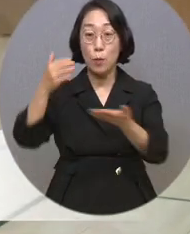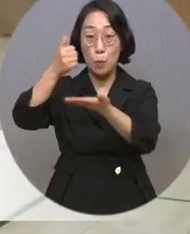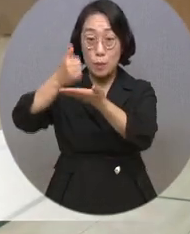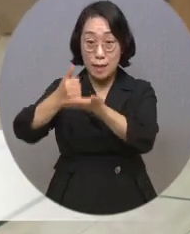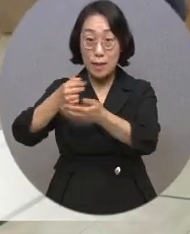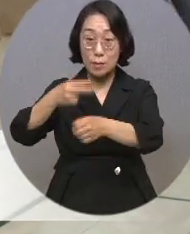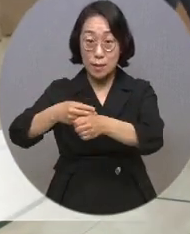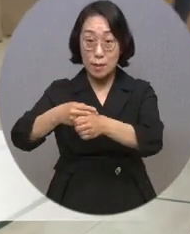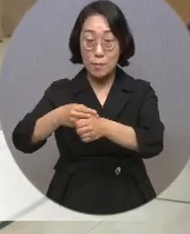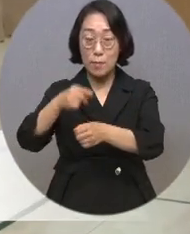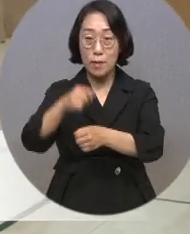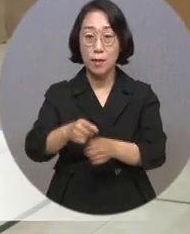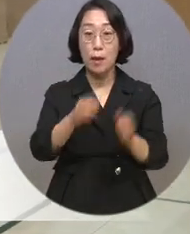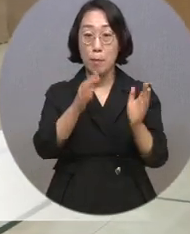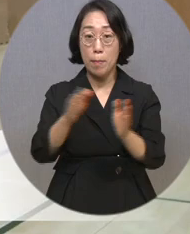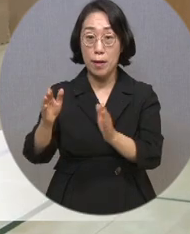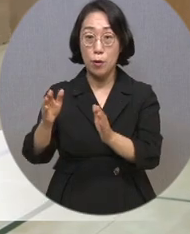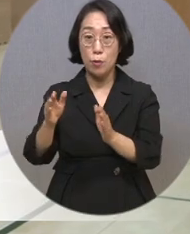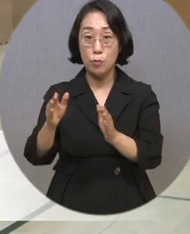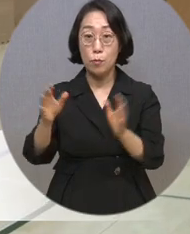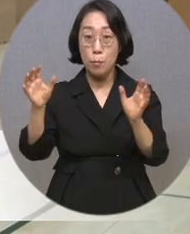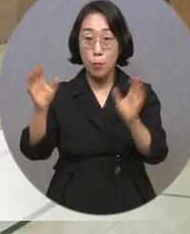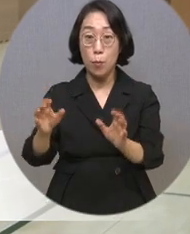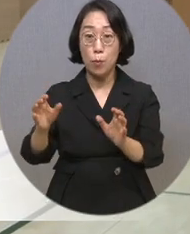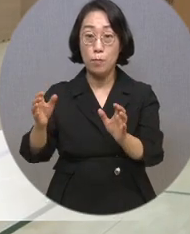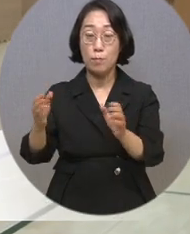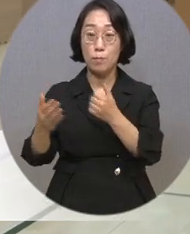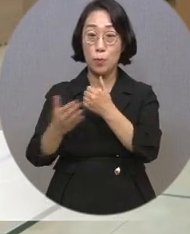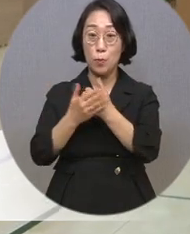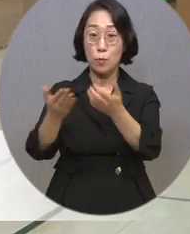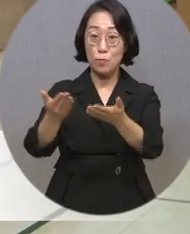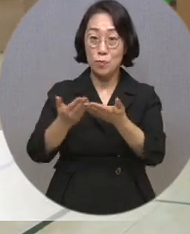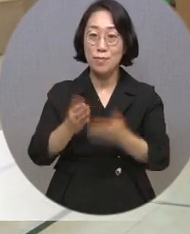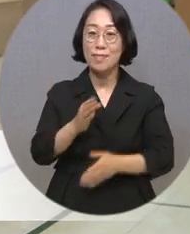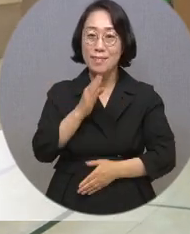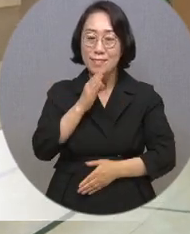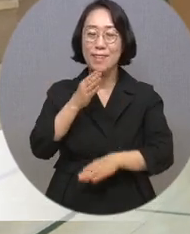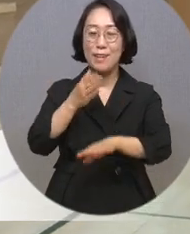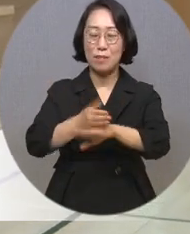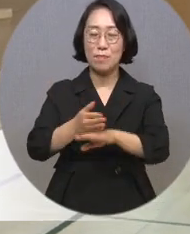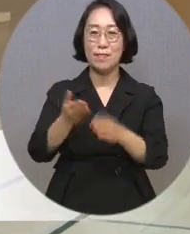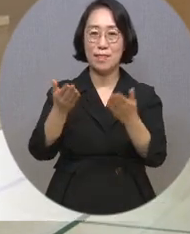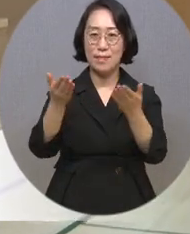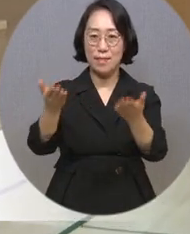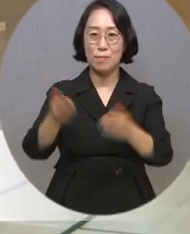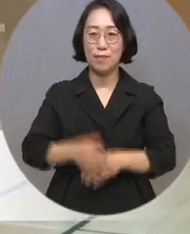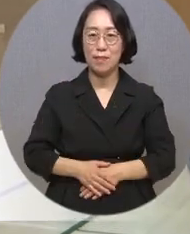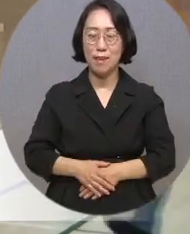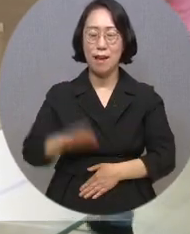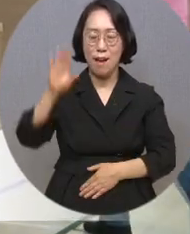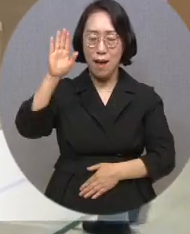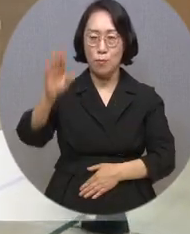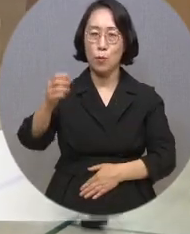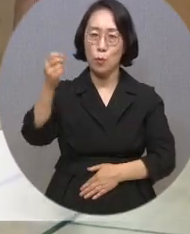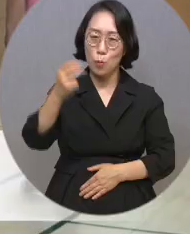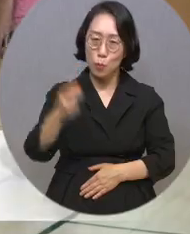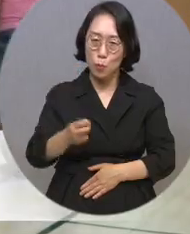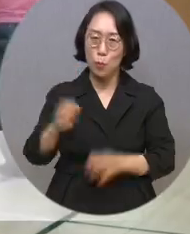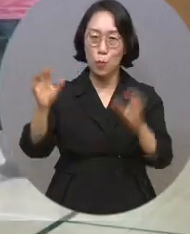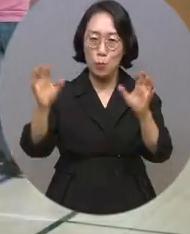선생님 오늘 시간이 만들어줘서 정말 정말 감사드립니다. 앞으로 자주